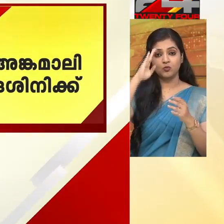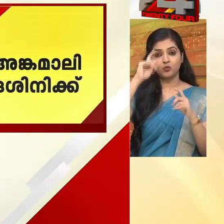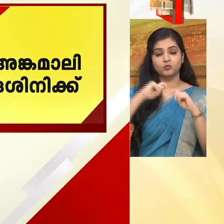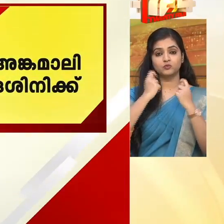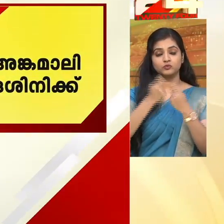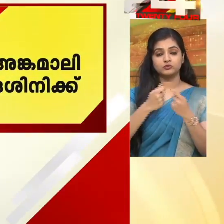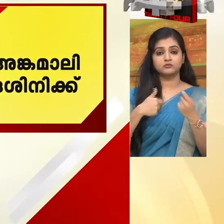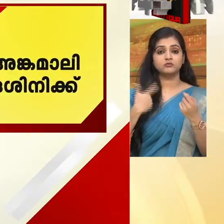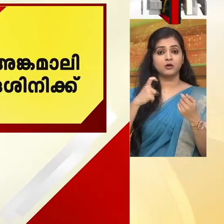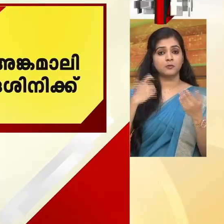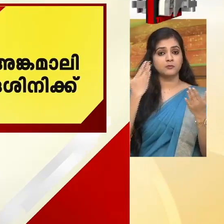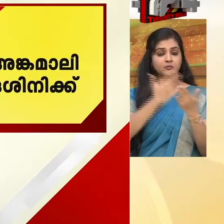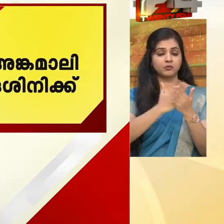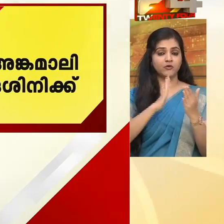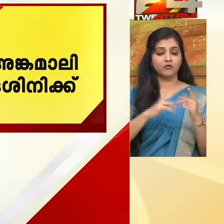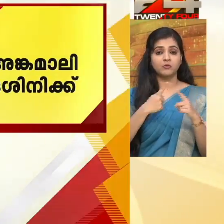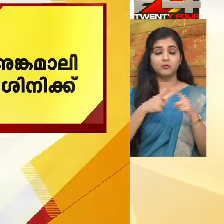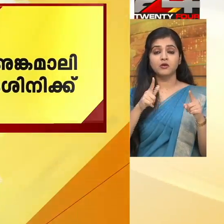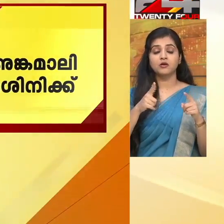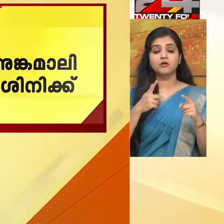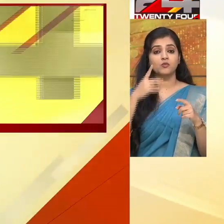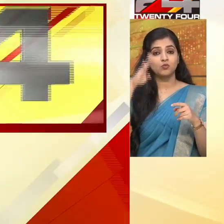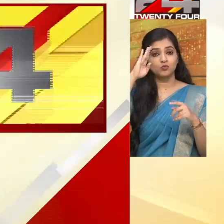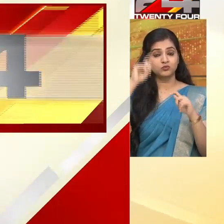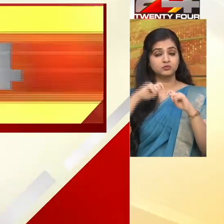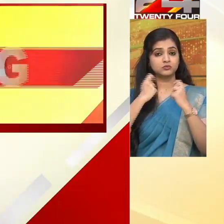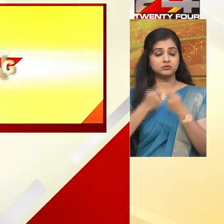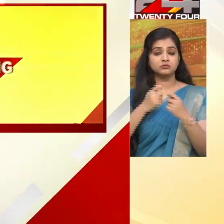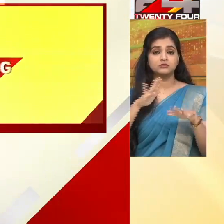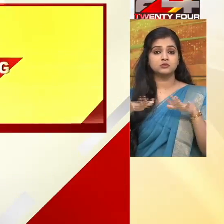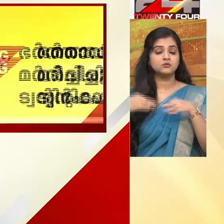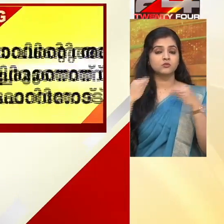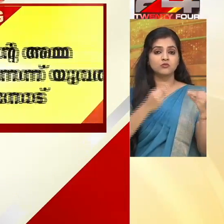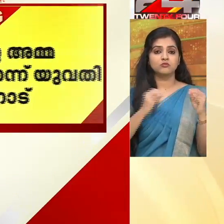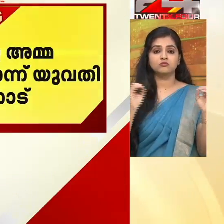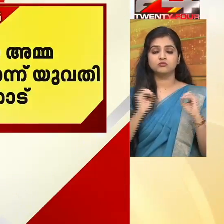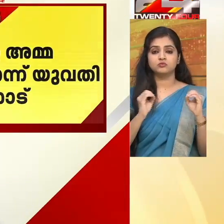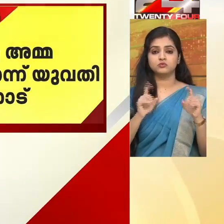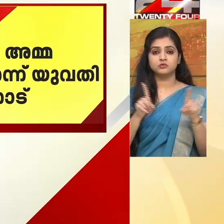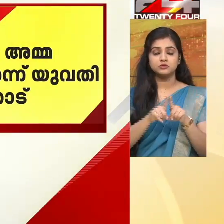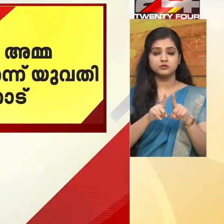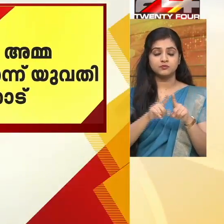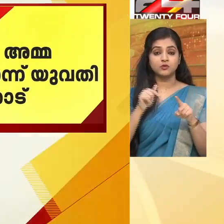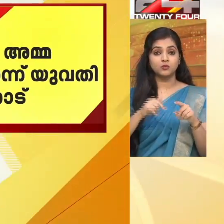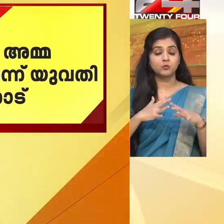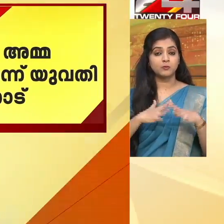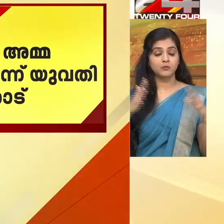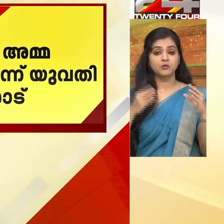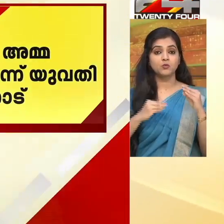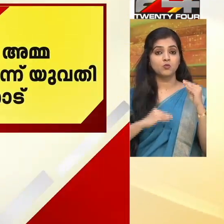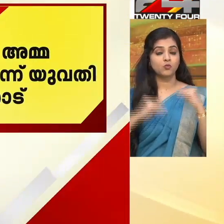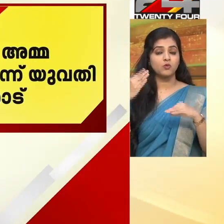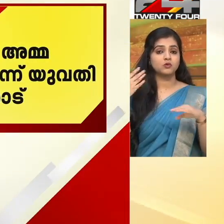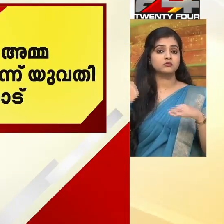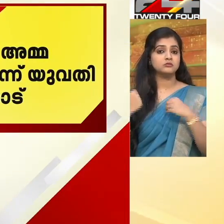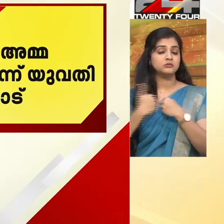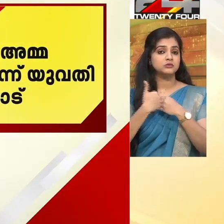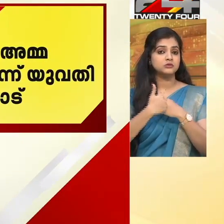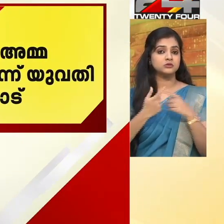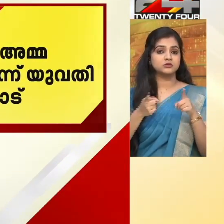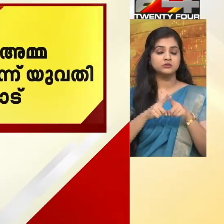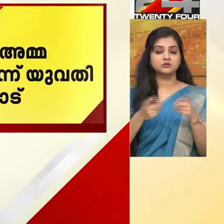തന്നെ സമീപിച്ചിട്ടുണ്ടായിരുന്നു. എന്നാൽ ഇതിൽ കൃത്യമായിട്ടുള്ള ഒരു ഇടപെടൽ പോലീസിന്റെ ഭാഗത്ത് നിന്ന് ഉണ്ടായിരുന്നില്ല. അതുകൊണ്ടാണ് ഇപ്പോൾ വലിയ രീതിയിൽ വീണ്ടും താൻ